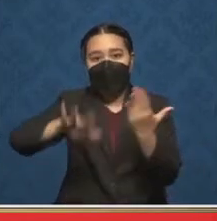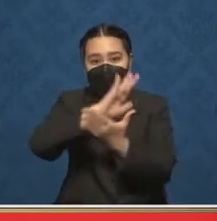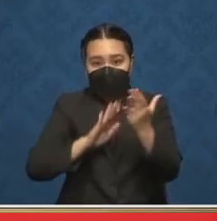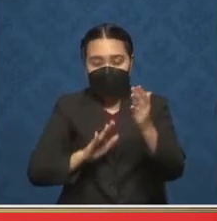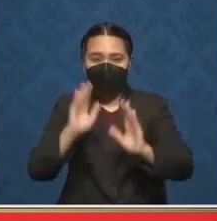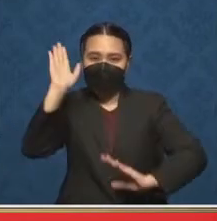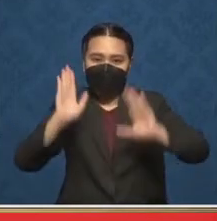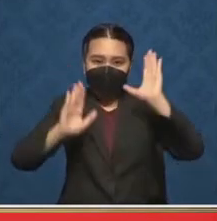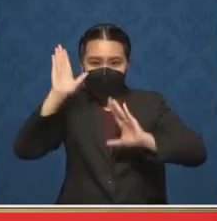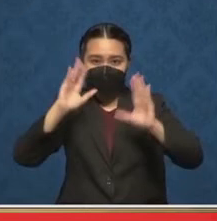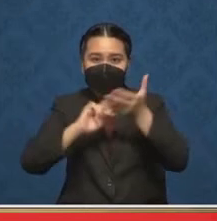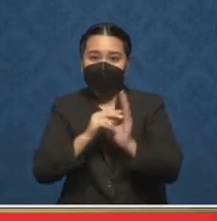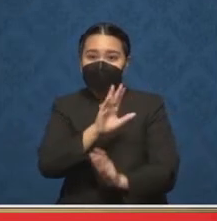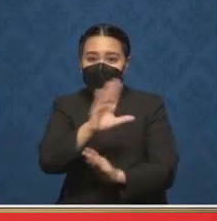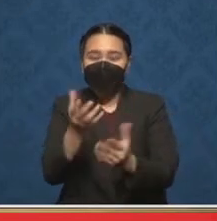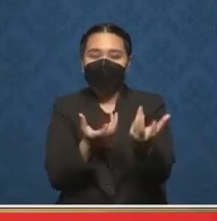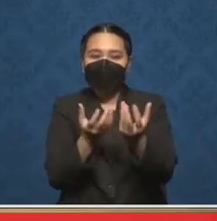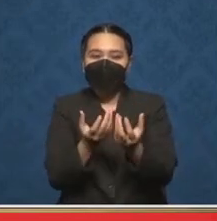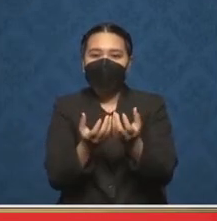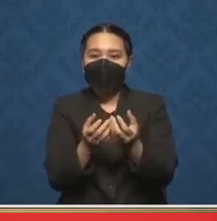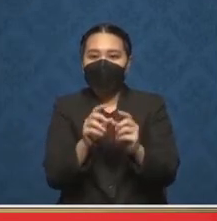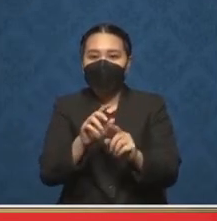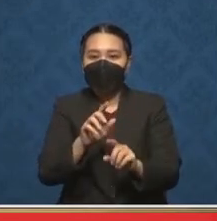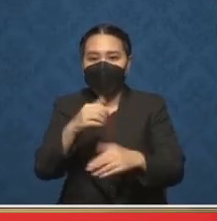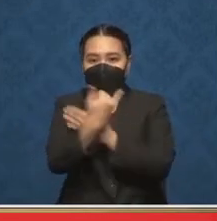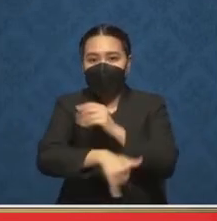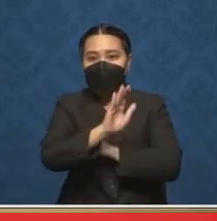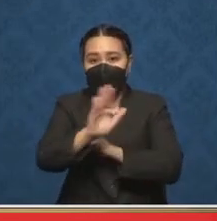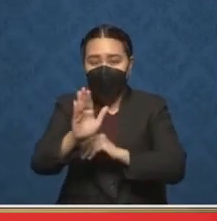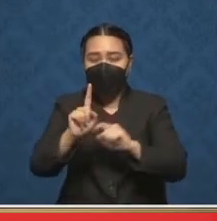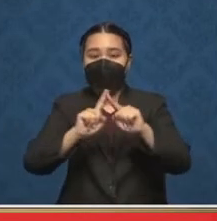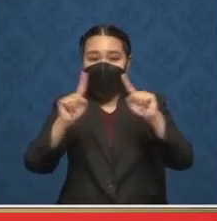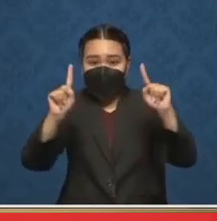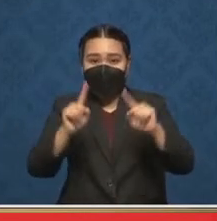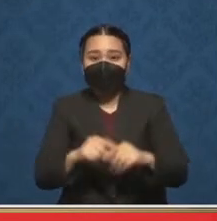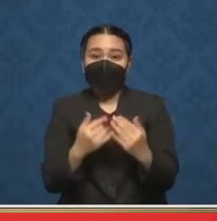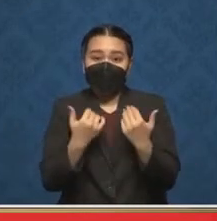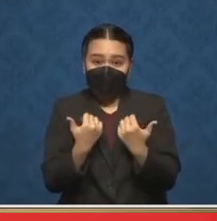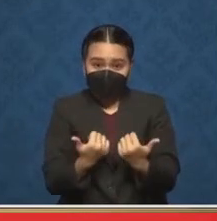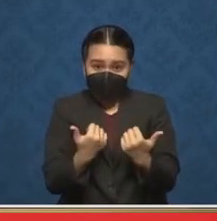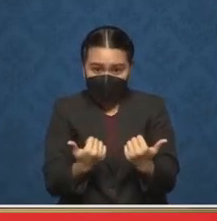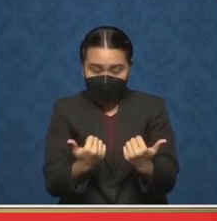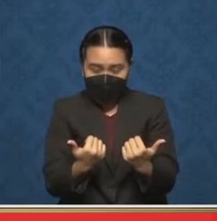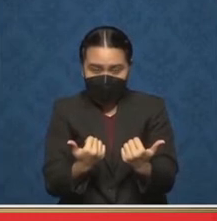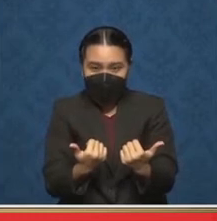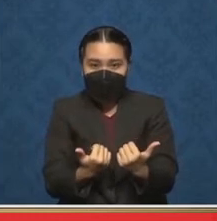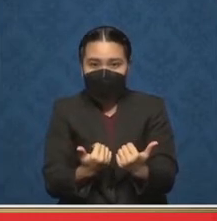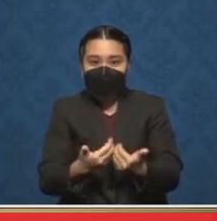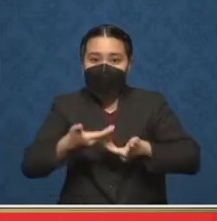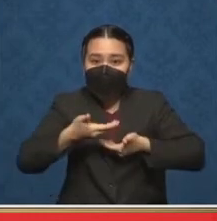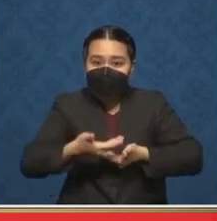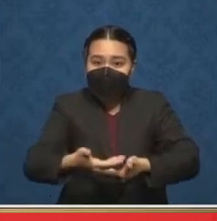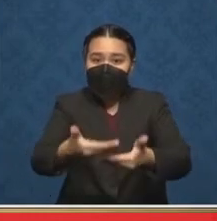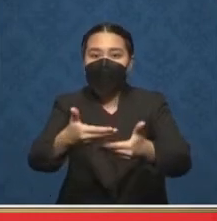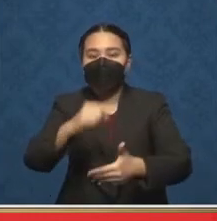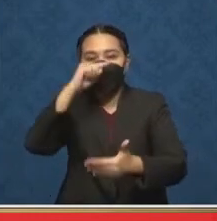ตย มคอสิทรัยของประเทศนะเพราฉนั้น วันนี้การทเขาไม่เชิญเราเข้าร่วมประชุสุด